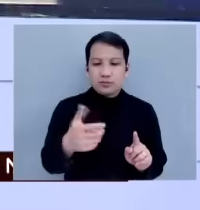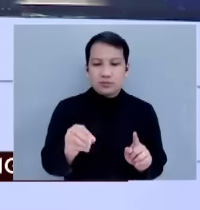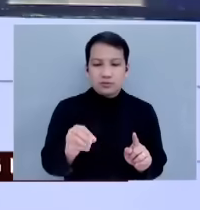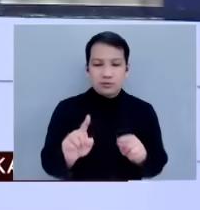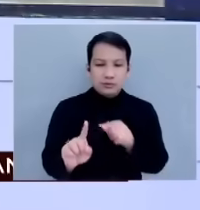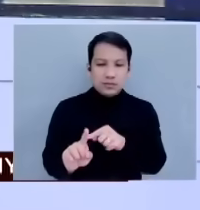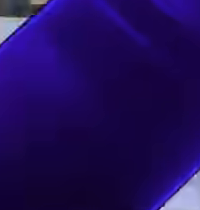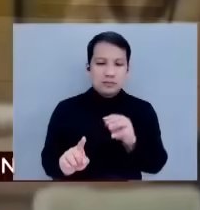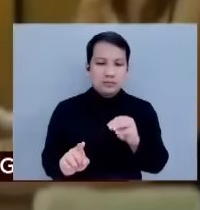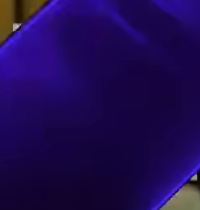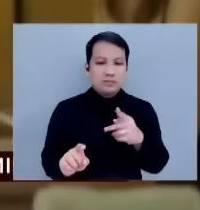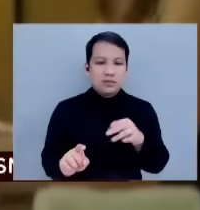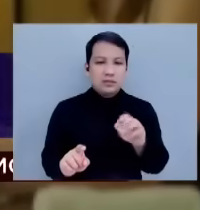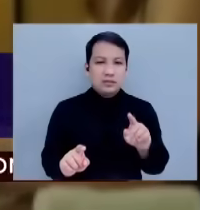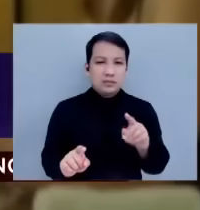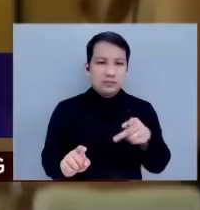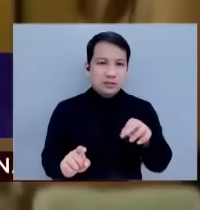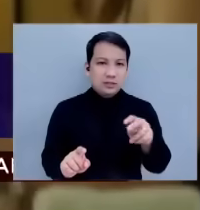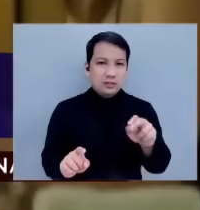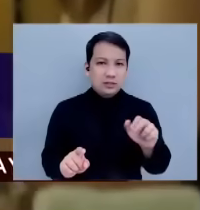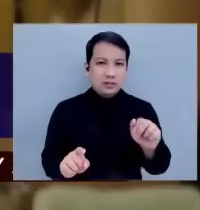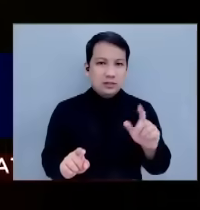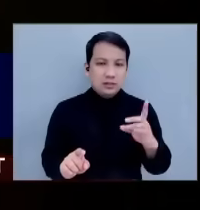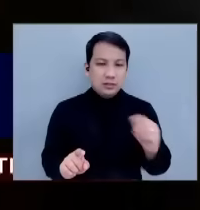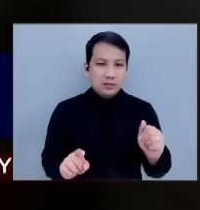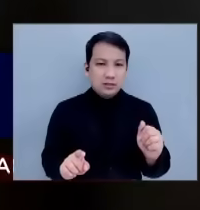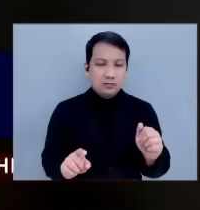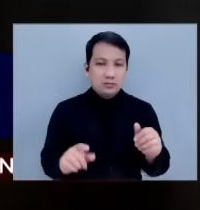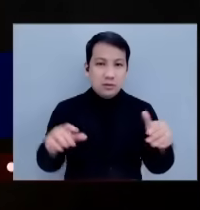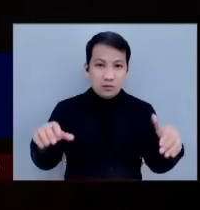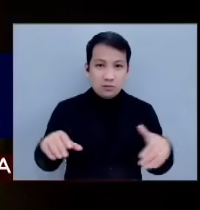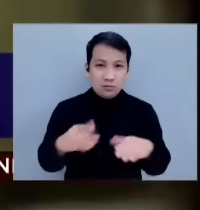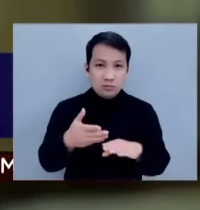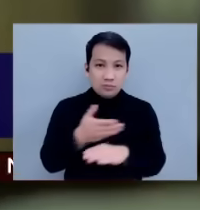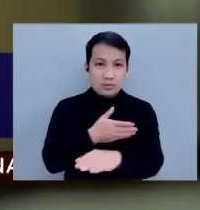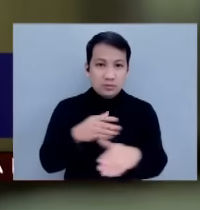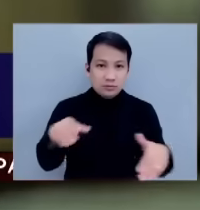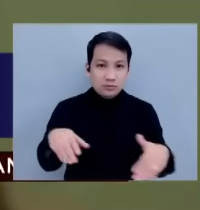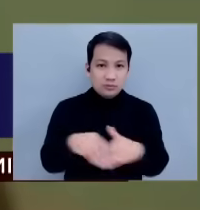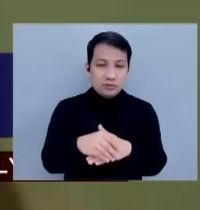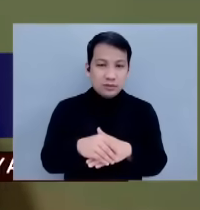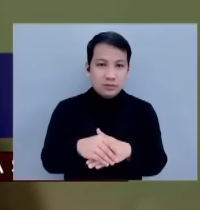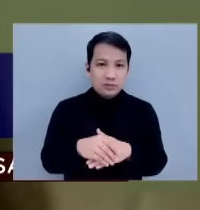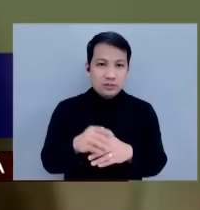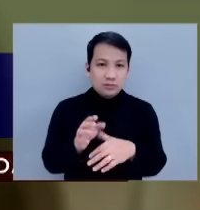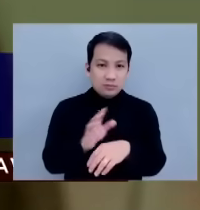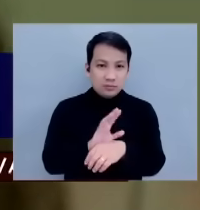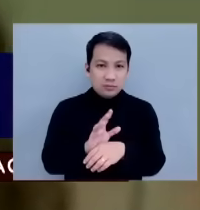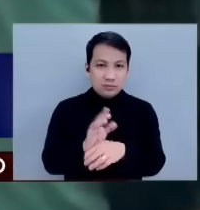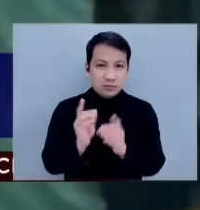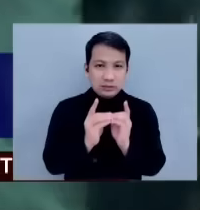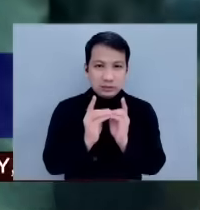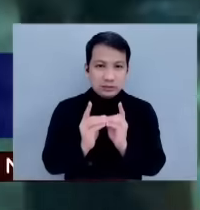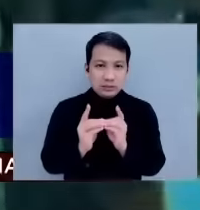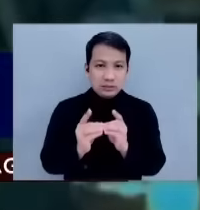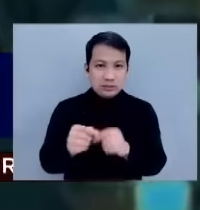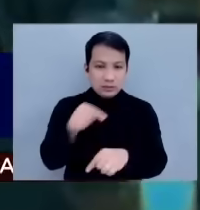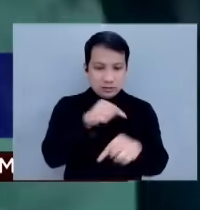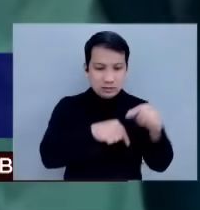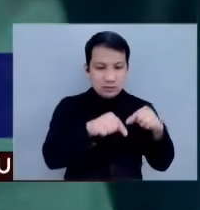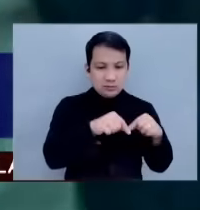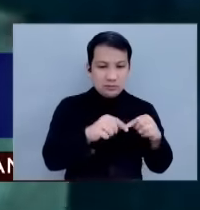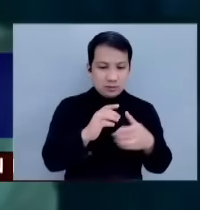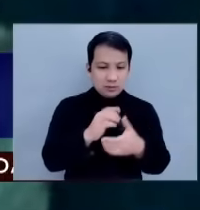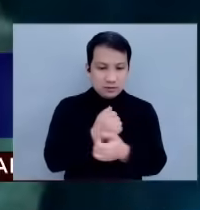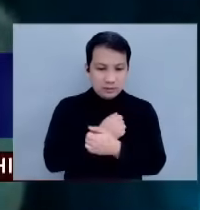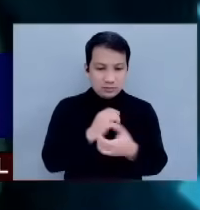film. Mapapanood sa video ang nakakakilig na date nila habang nagbabalik tanaw sa kanilang love story. Kasama